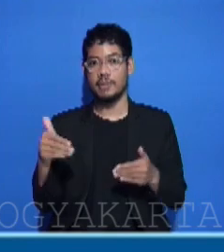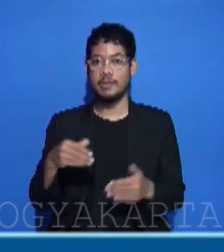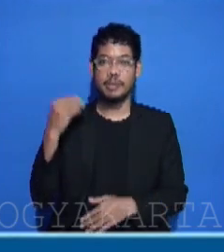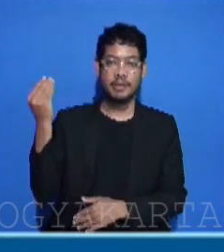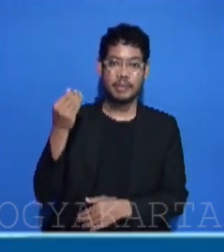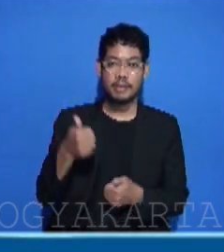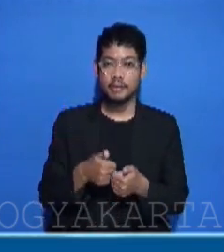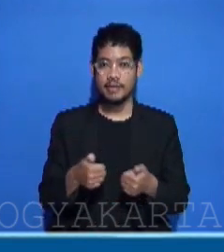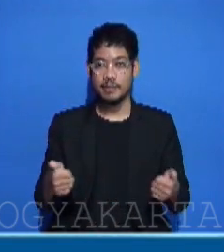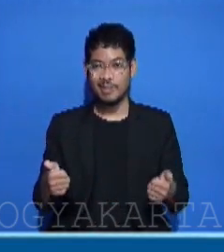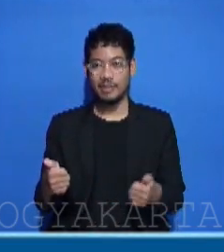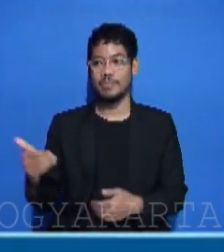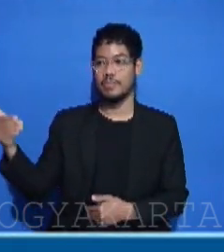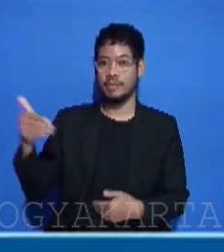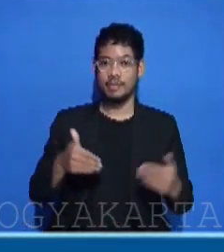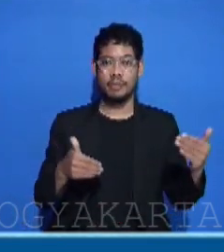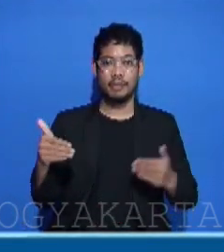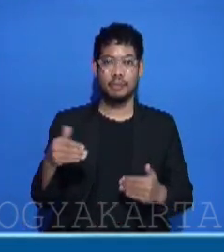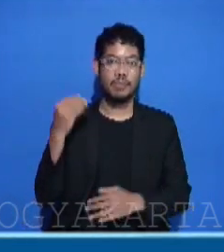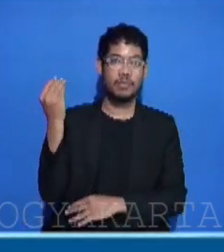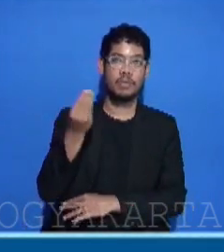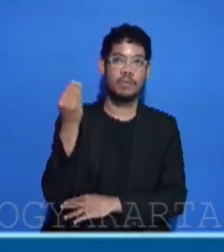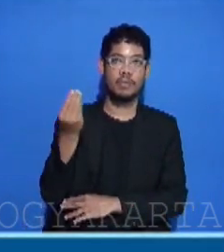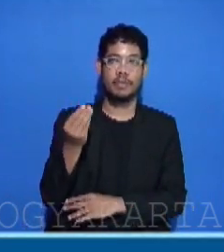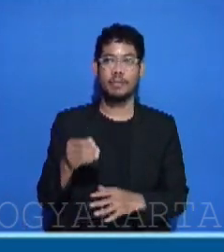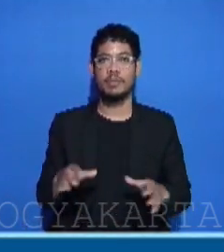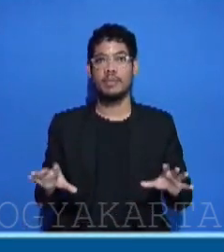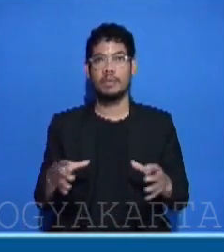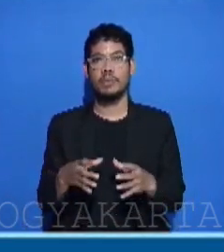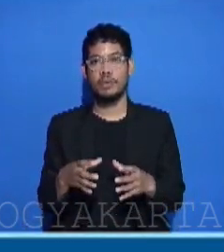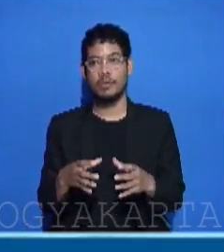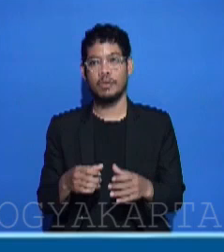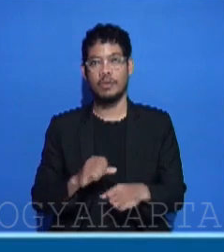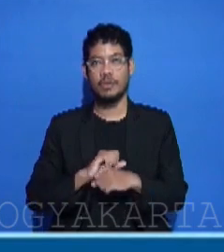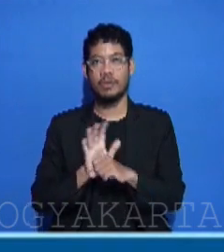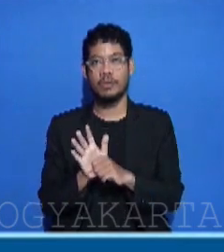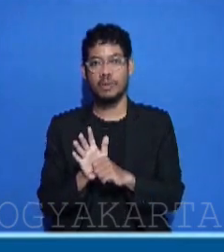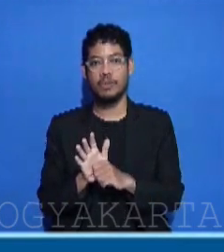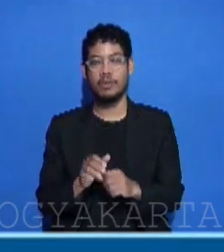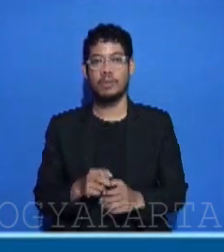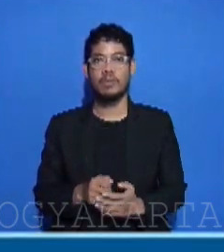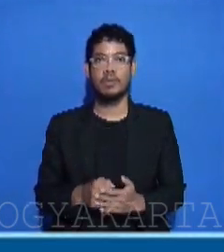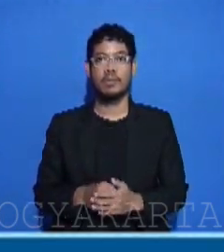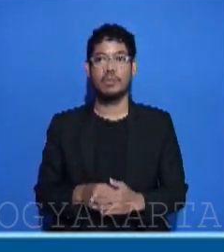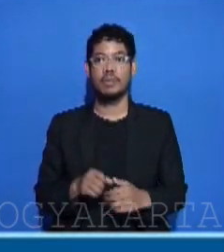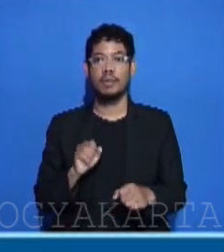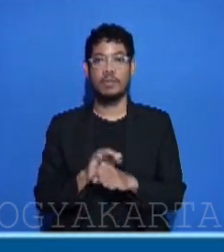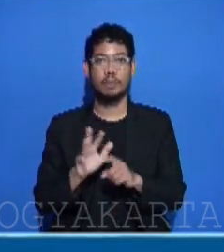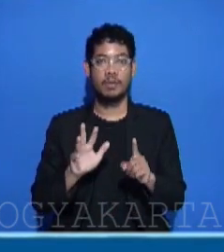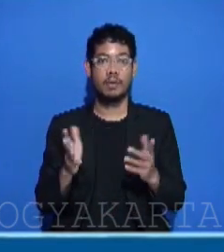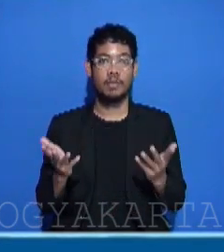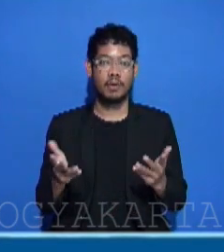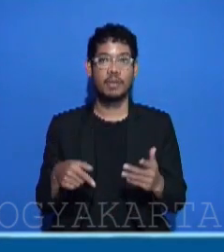Kados jujukan wisata sanesipun, embung blubuk ing Sendang Sari, Pengasih Kulon Progo, ing satengahing pagebluk COVID-19 saben